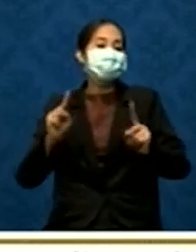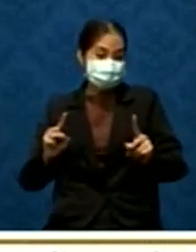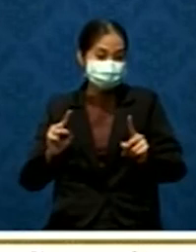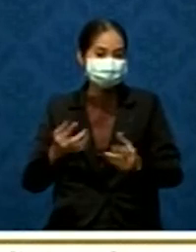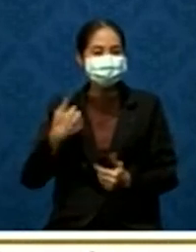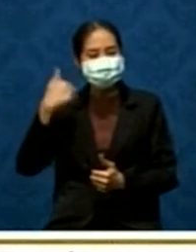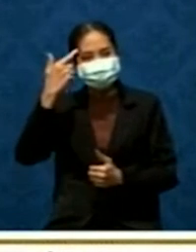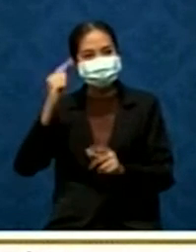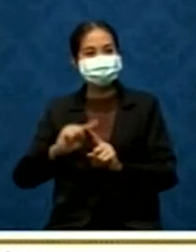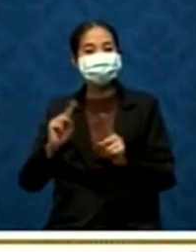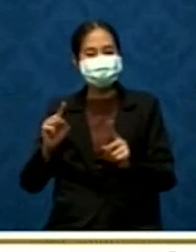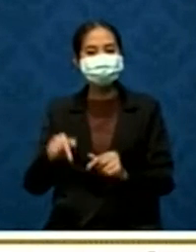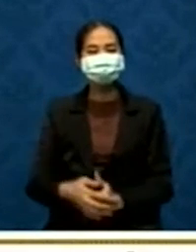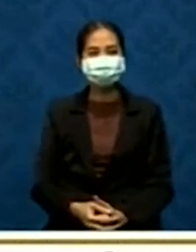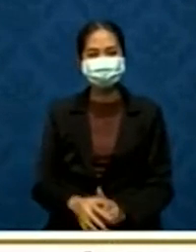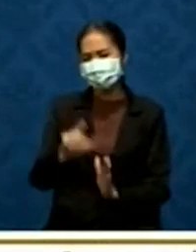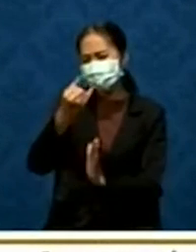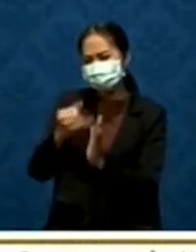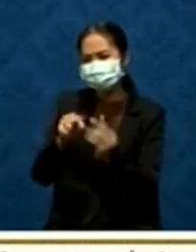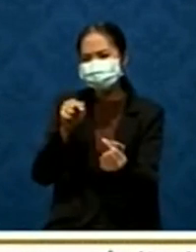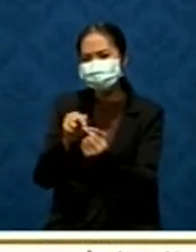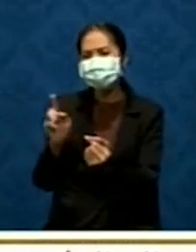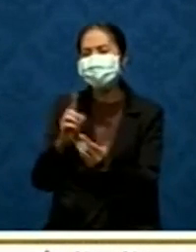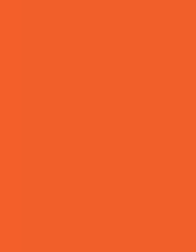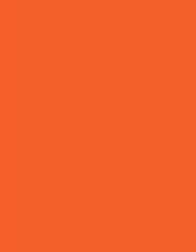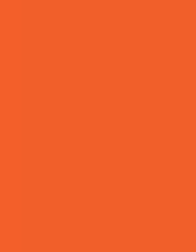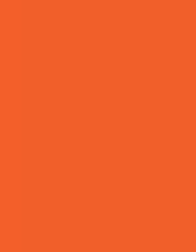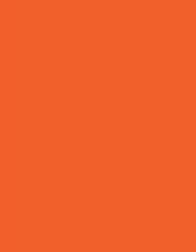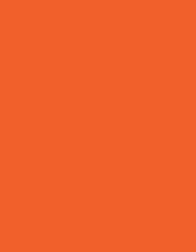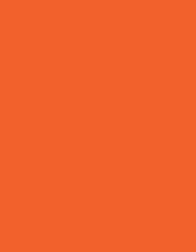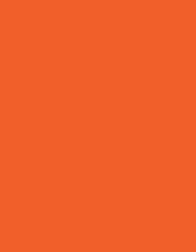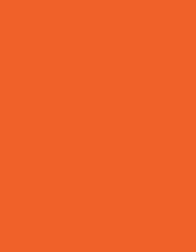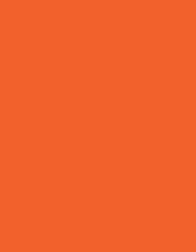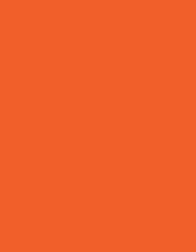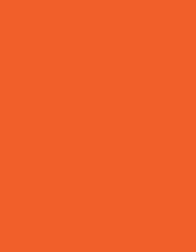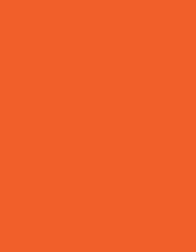นหนึ่งที่เรียกว่าเป็นผู้ต้องขังการเมืองตรงนี้ด้วยขอขอบคุณครับท่านประธานครับ